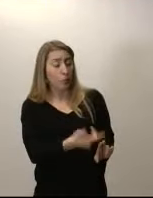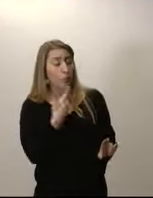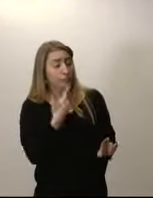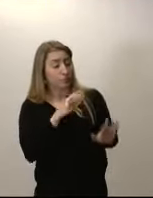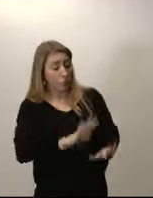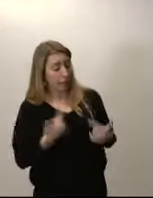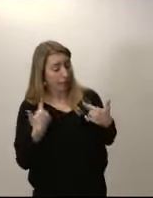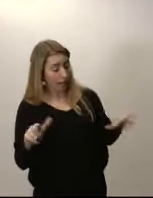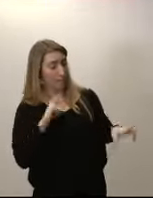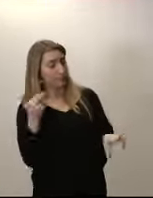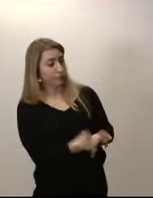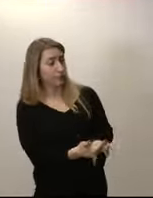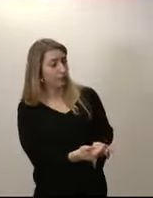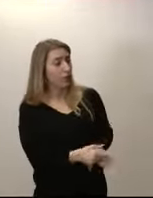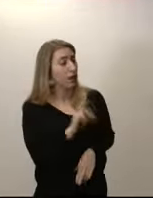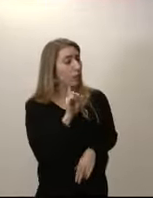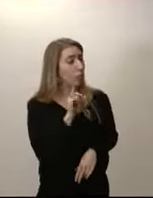répondre, monsieur Merz. Parce que